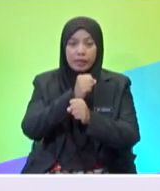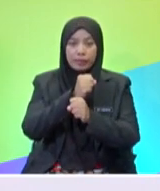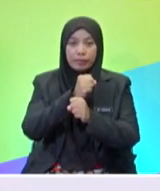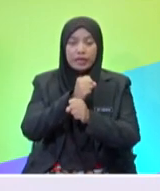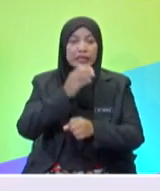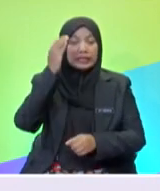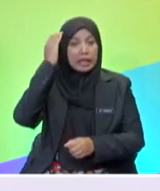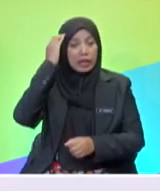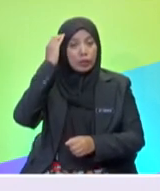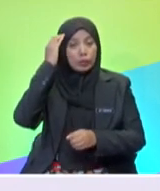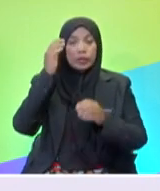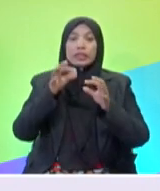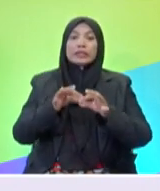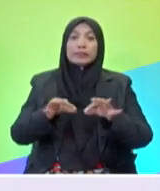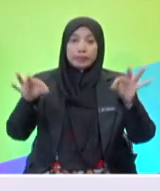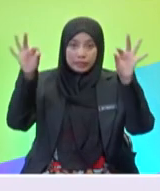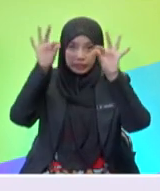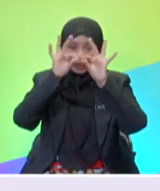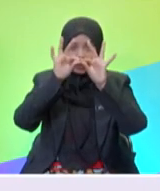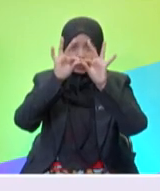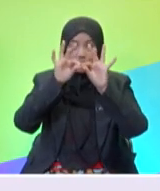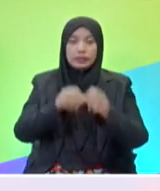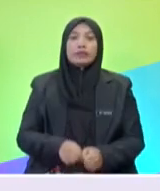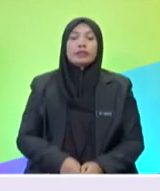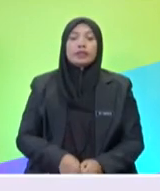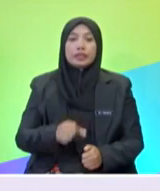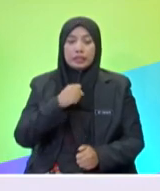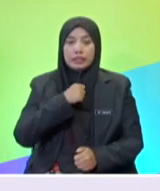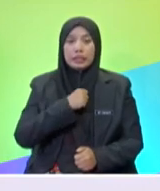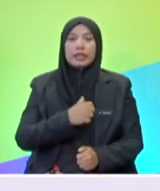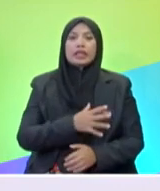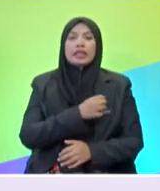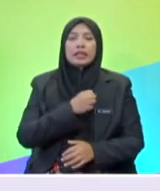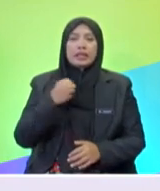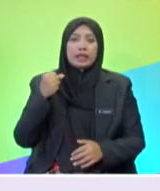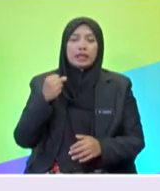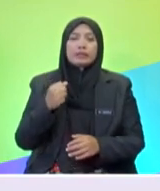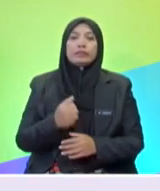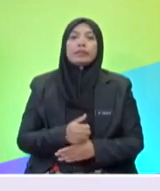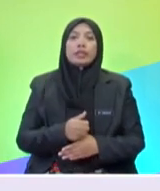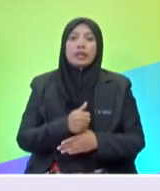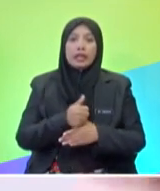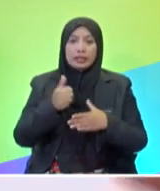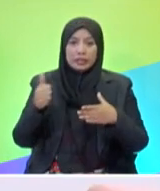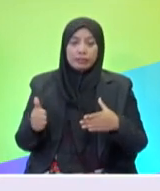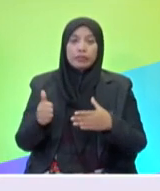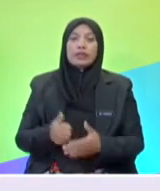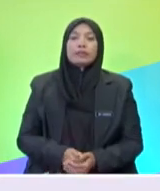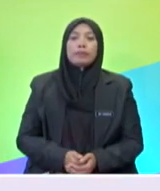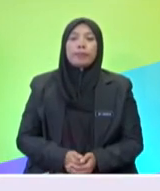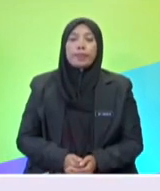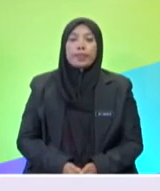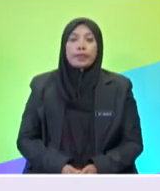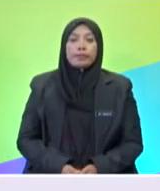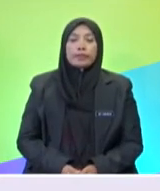mengamalkan adab-adab menjaga kebersihan diri dan akibat mengabaikannya. Dan yang